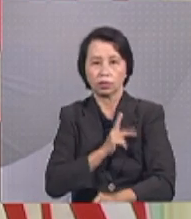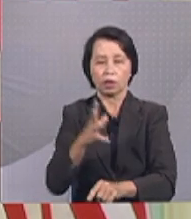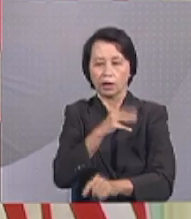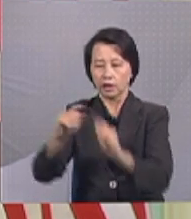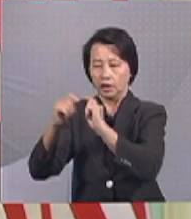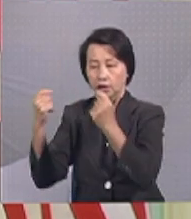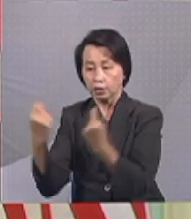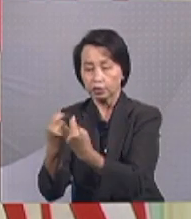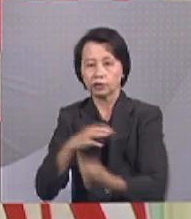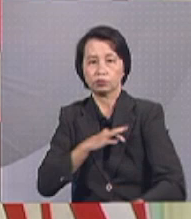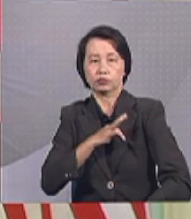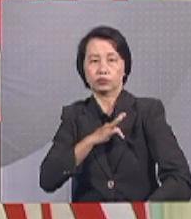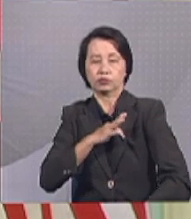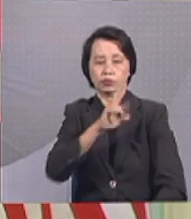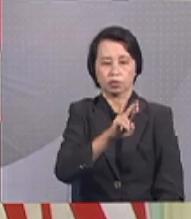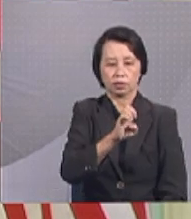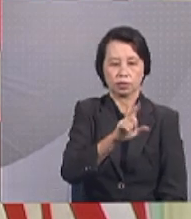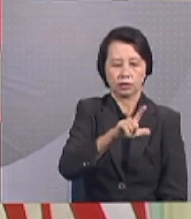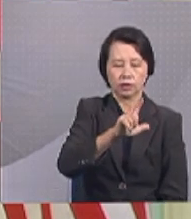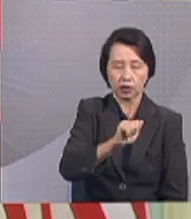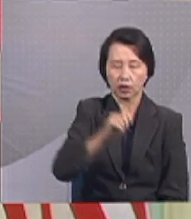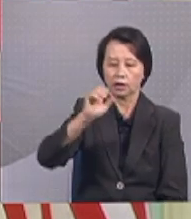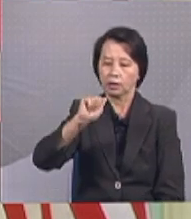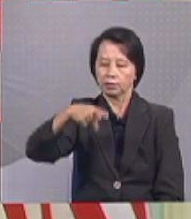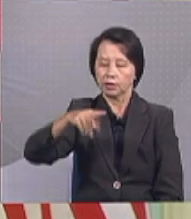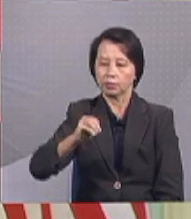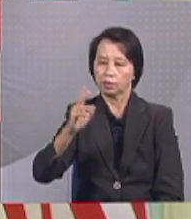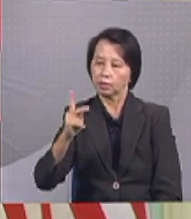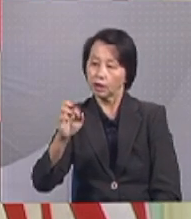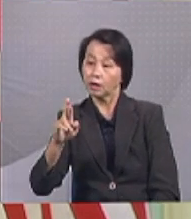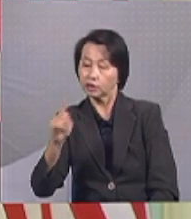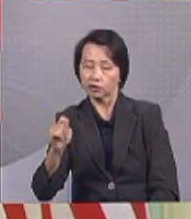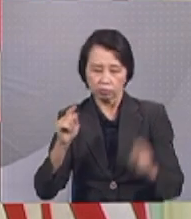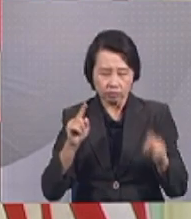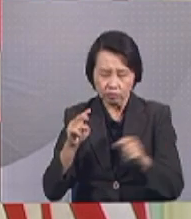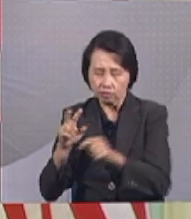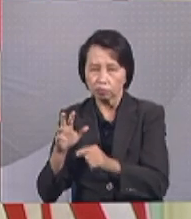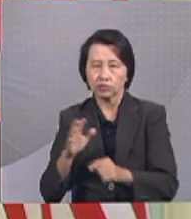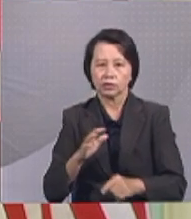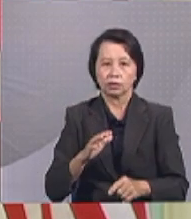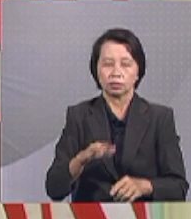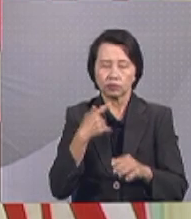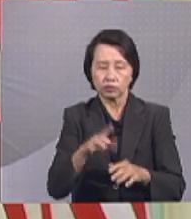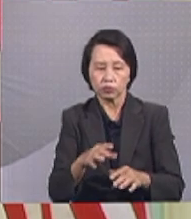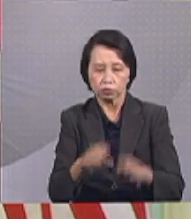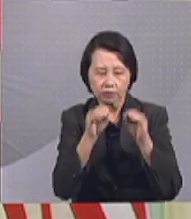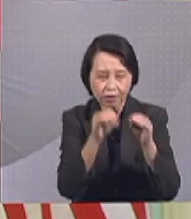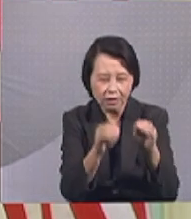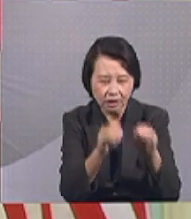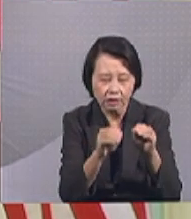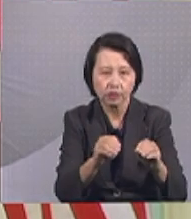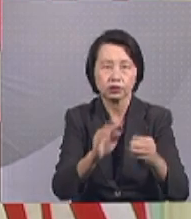sukarelawan seperti Rela, APM, KRT dan sebagainya untuk mendidik komuniti